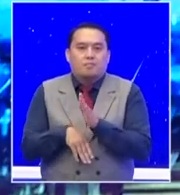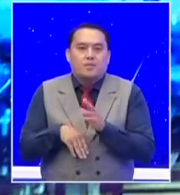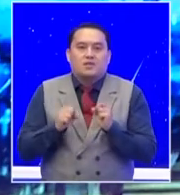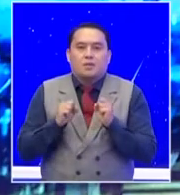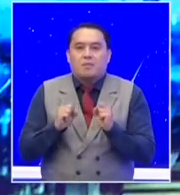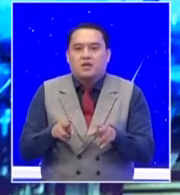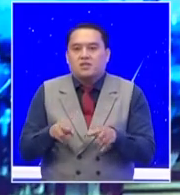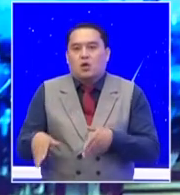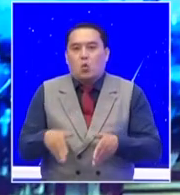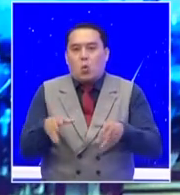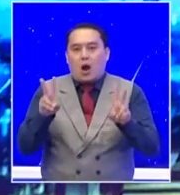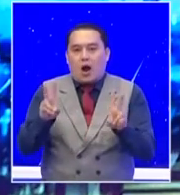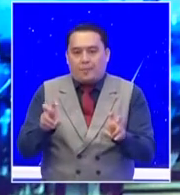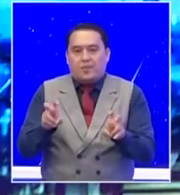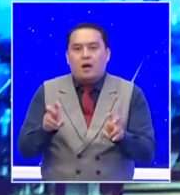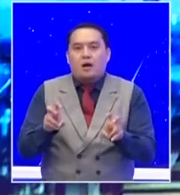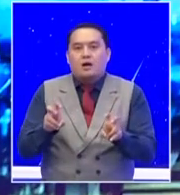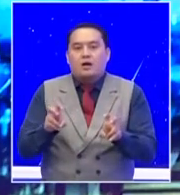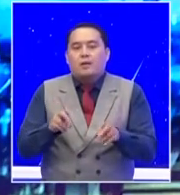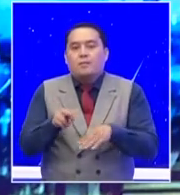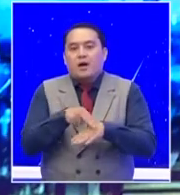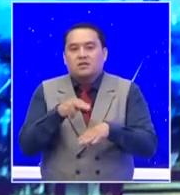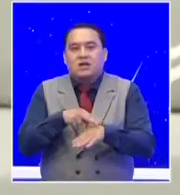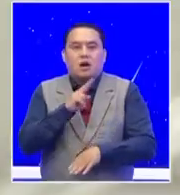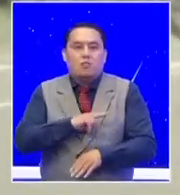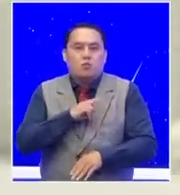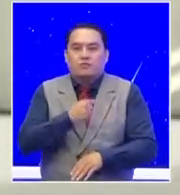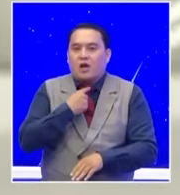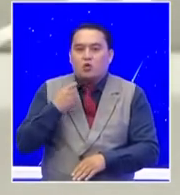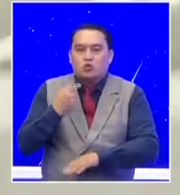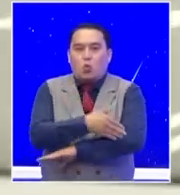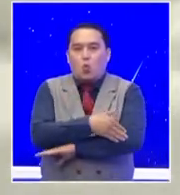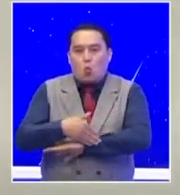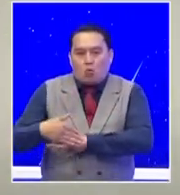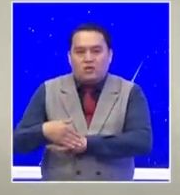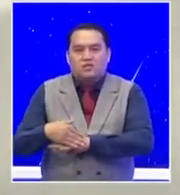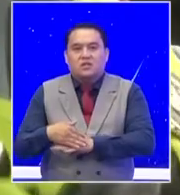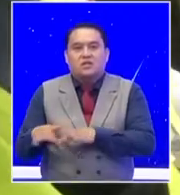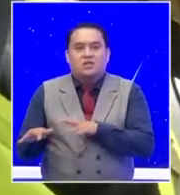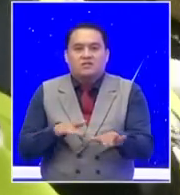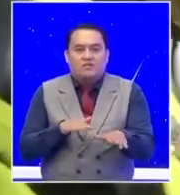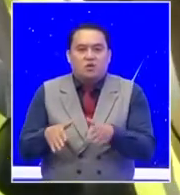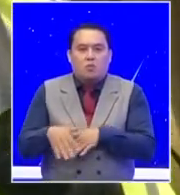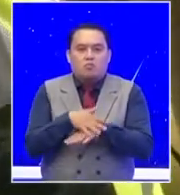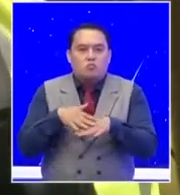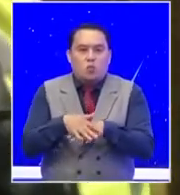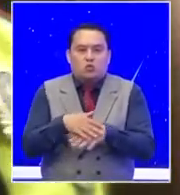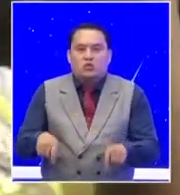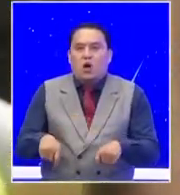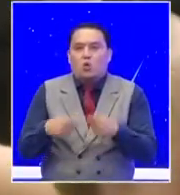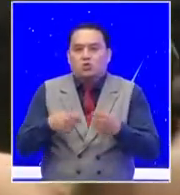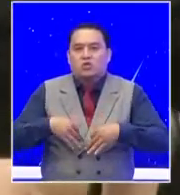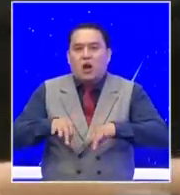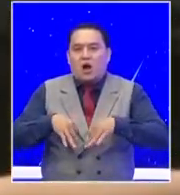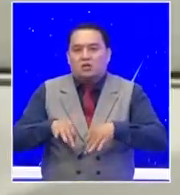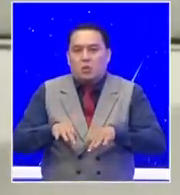мероприятия «Безопасная дорога». Отработке полицейских подверглись талдыкурганские улицы с наиболее интенсивным движением.